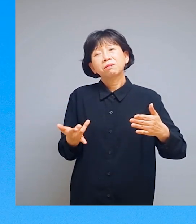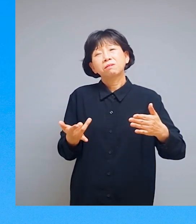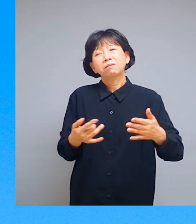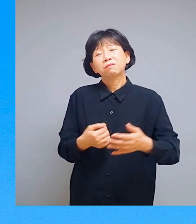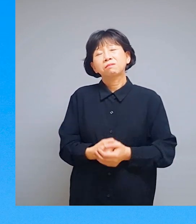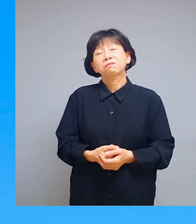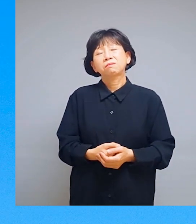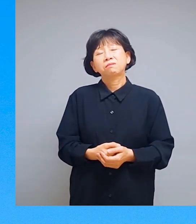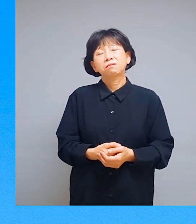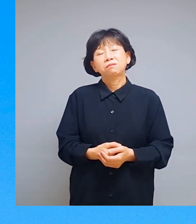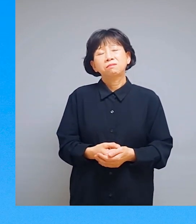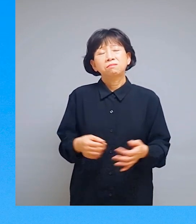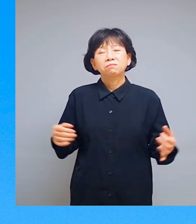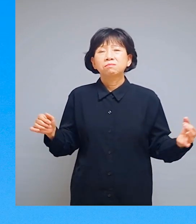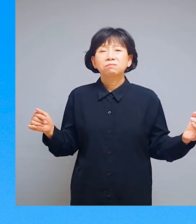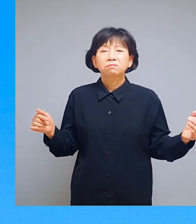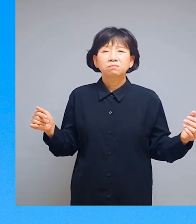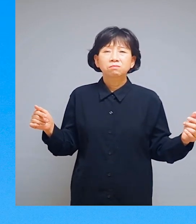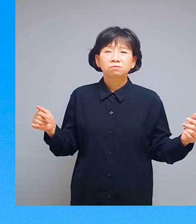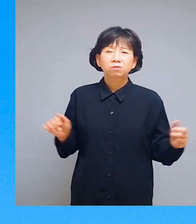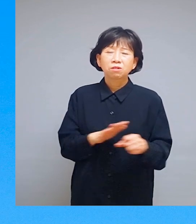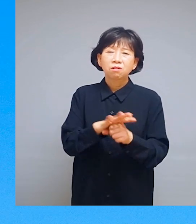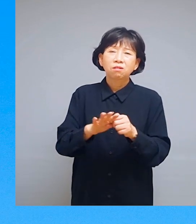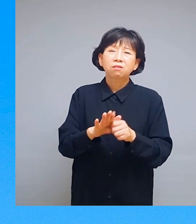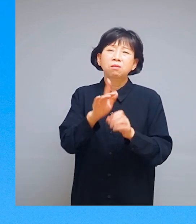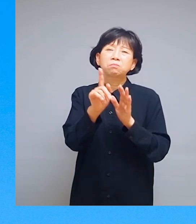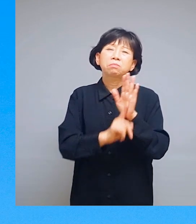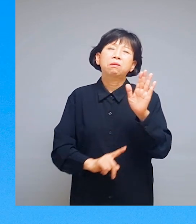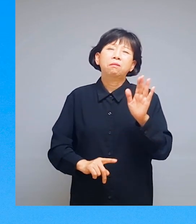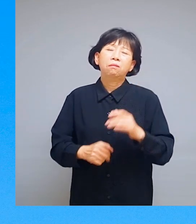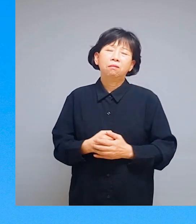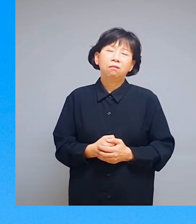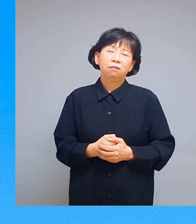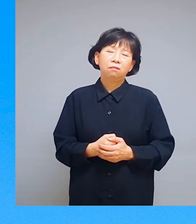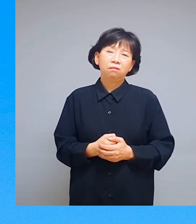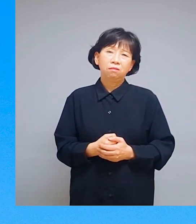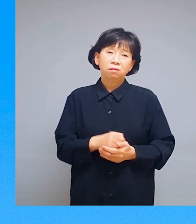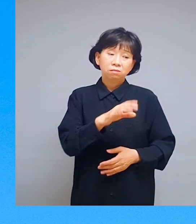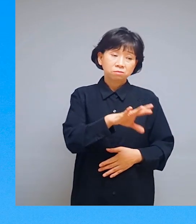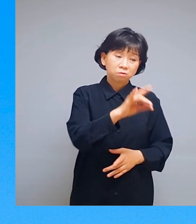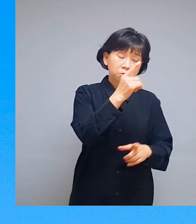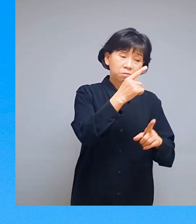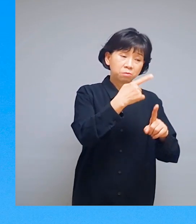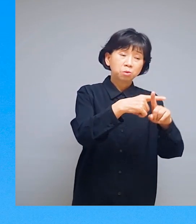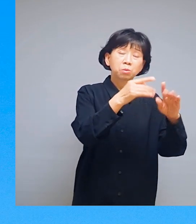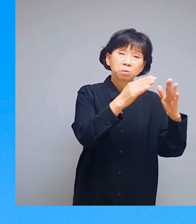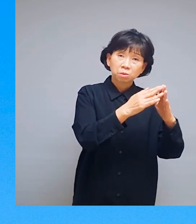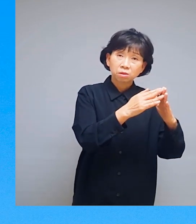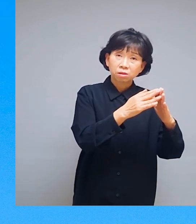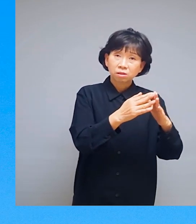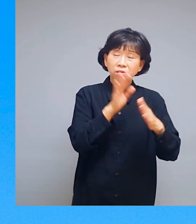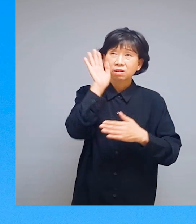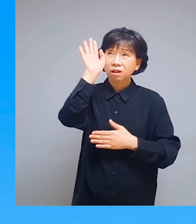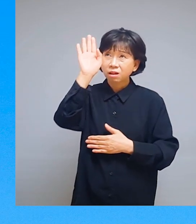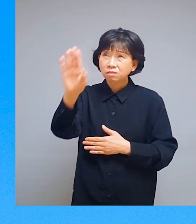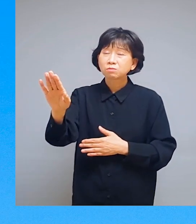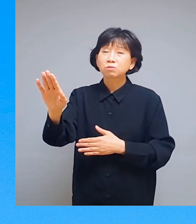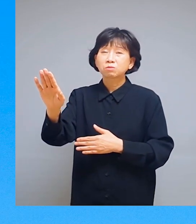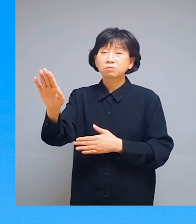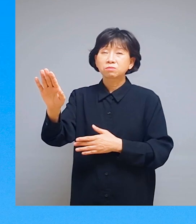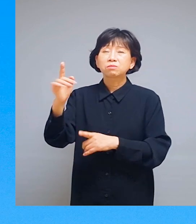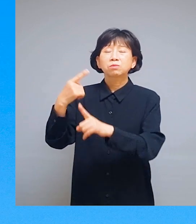식었습니다. 이것이 바로 처음의 예배소 교회와 나중에 예배소 교회의